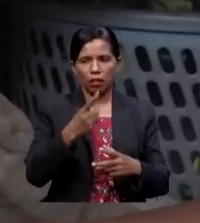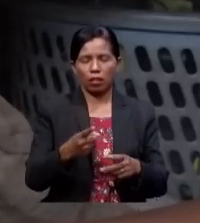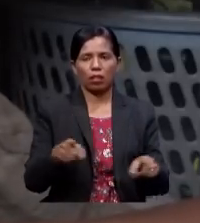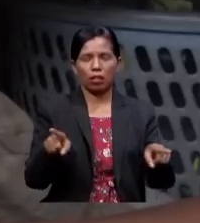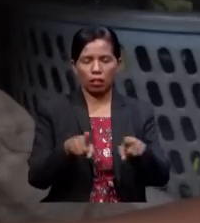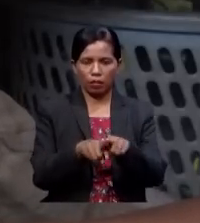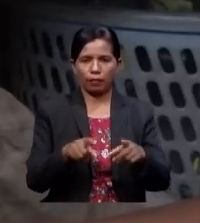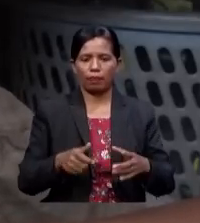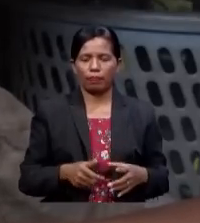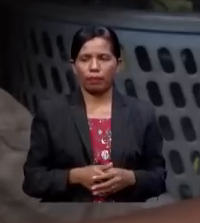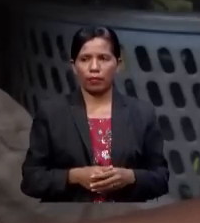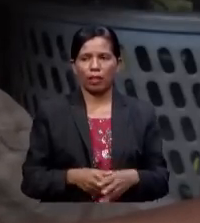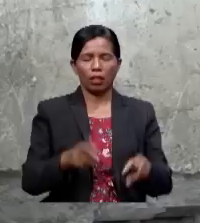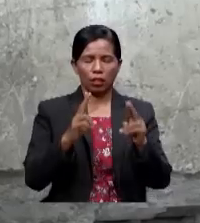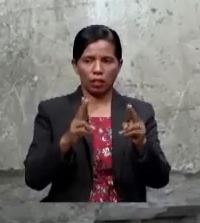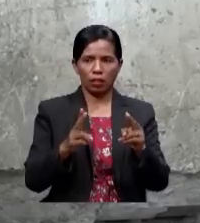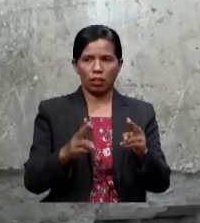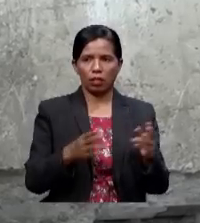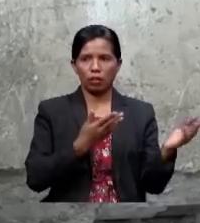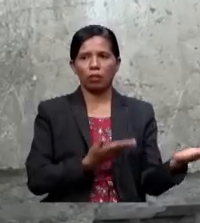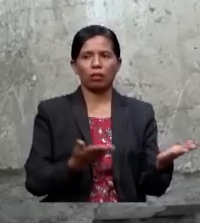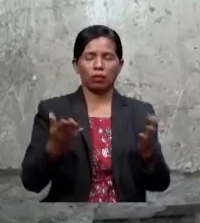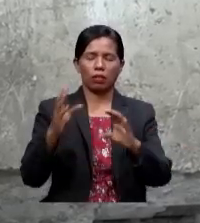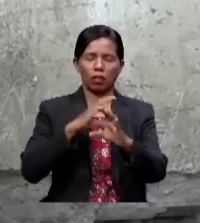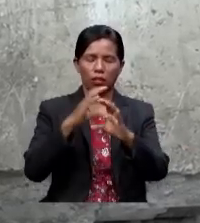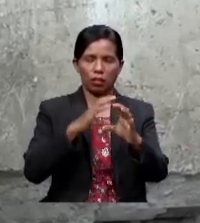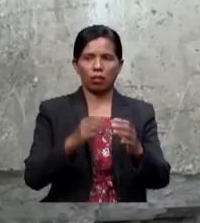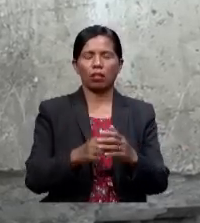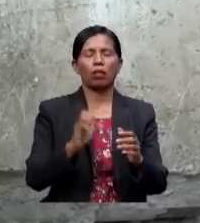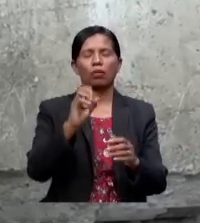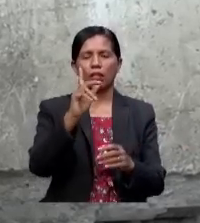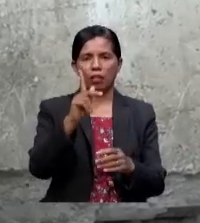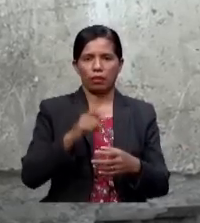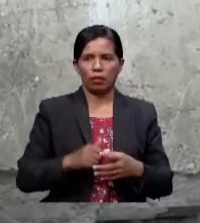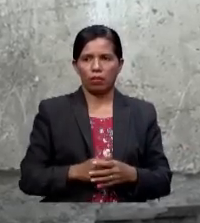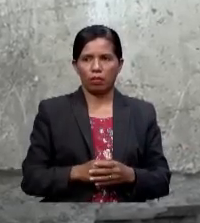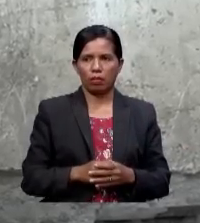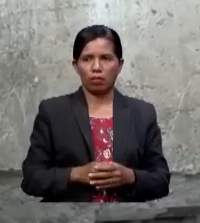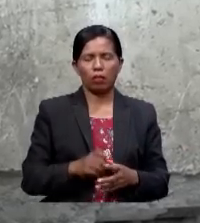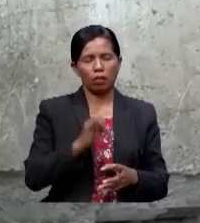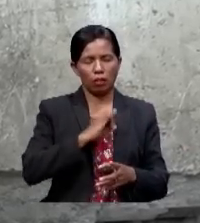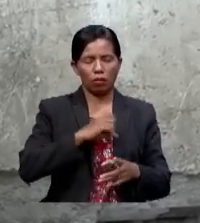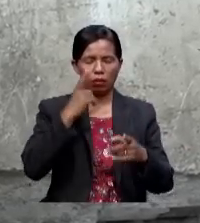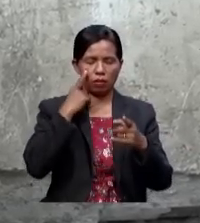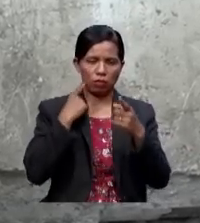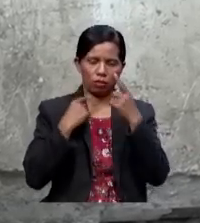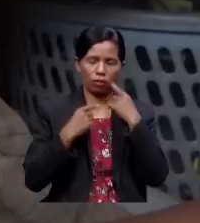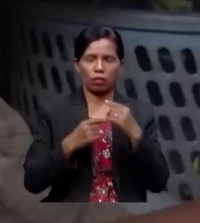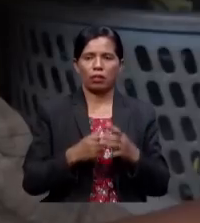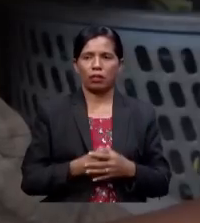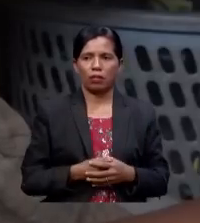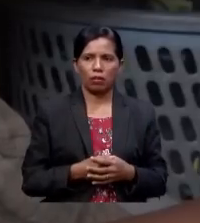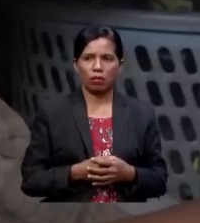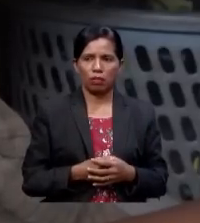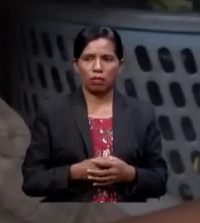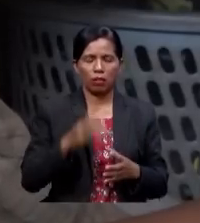be. La lai se sira sa kareta ba anani. Ore le ha botira. Ha noi. Ha noi ni ha noi hau.